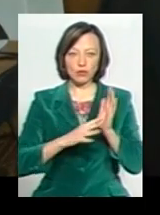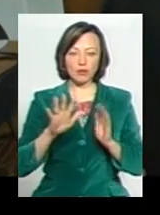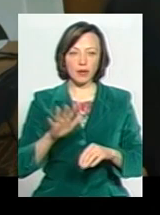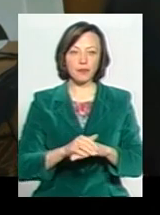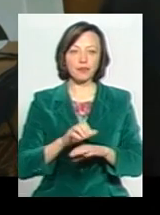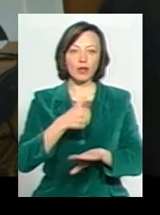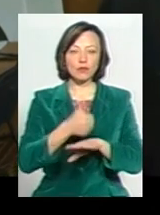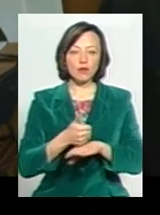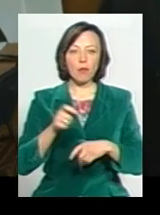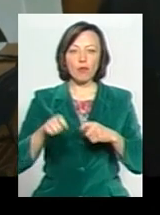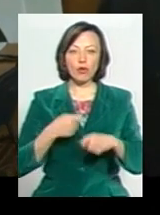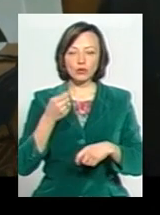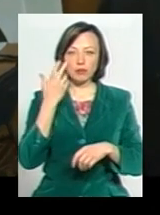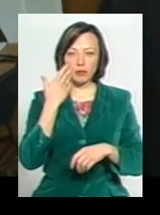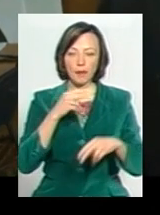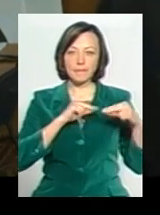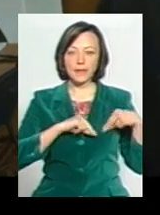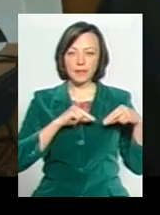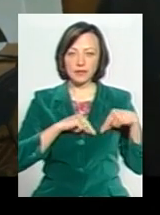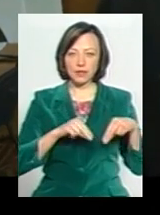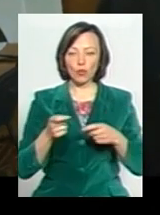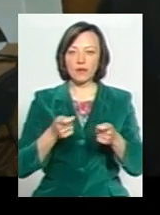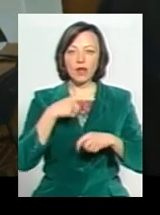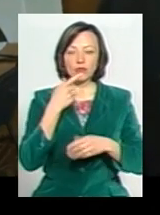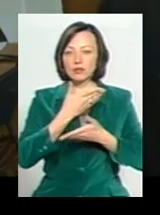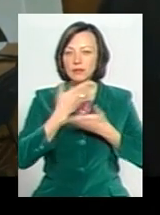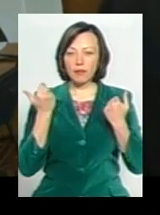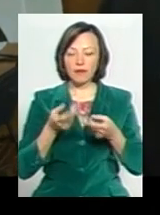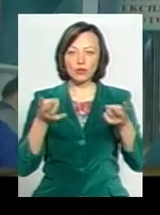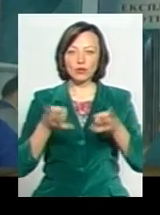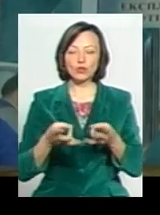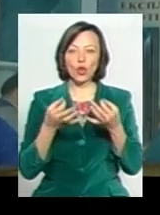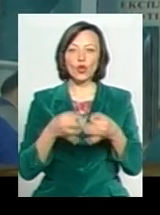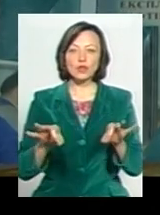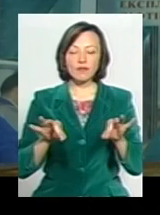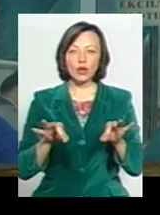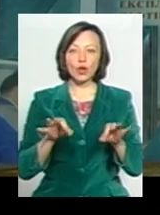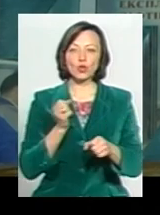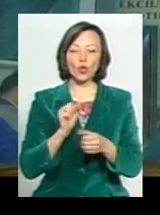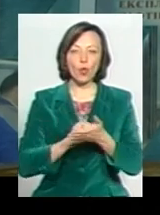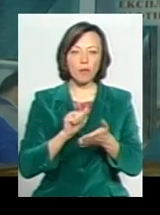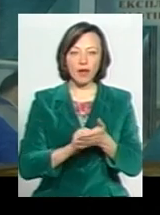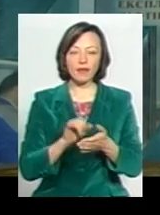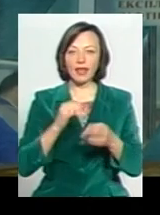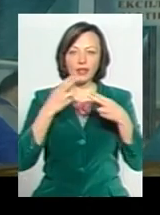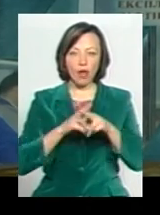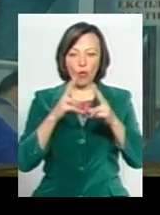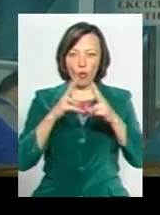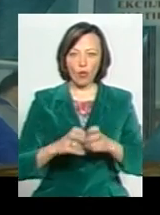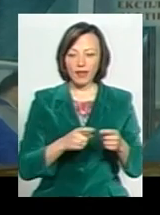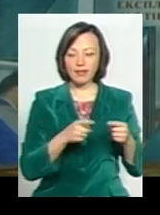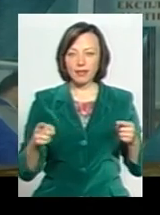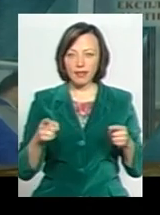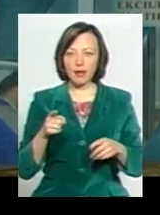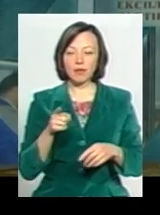Основними порушеннями при перевірках працівники управління називають відсутність необхідних дозвільних документів та непроходження ліфтами техогляду, граничний